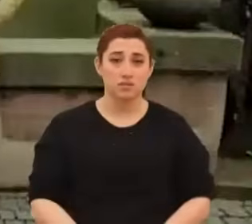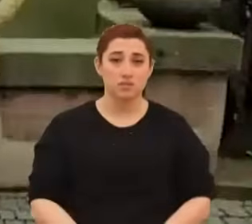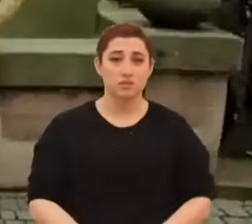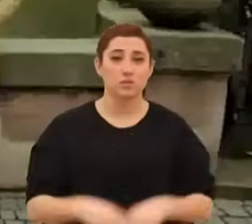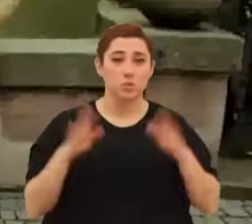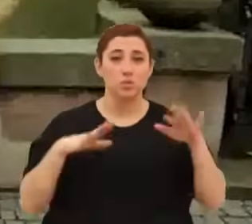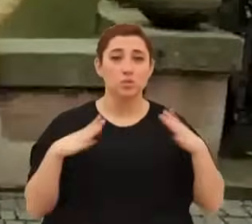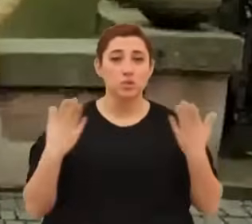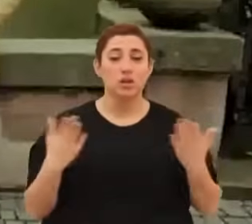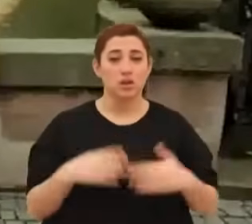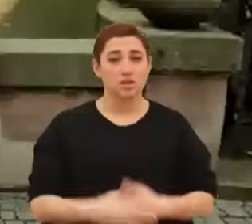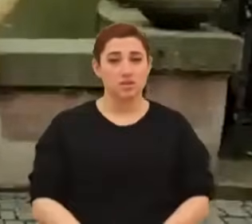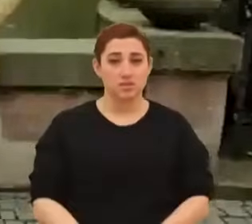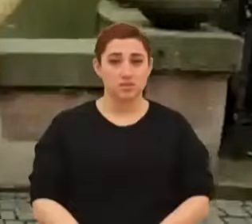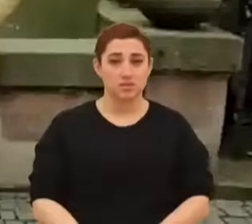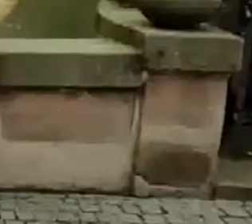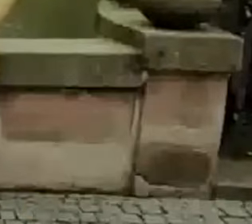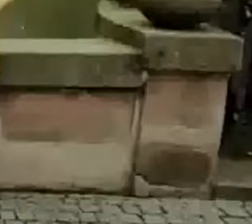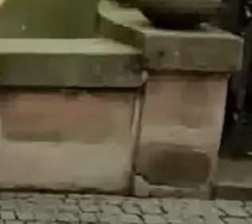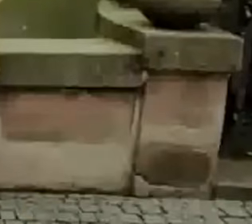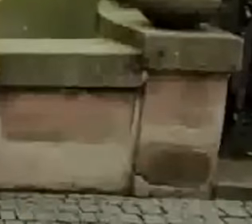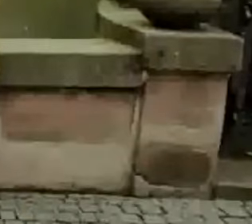duvarda dinlenmeye koyuldular.